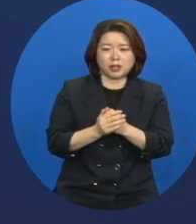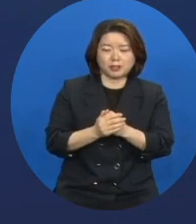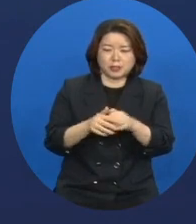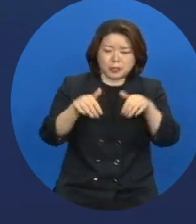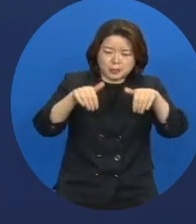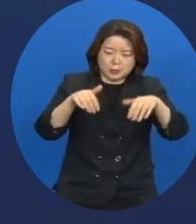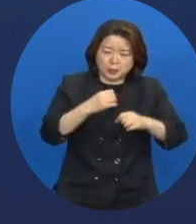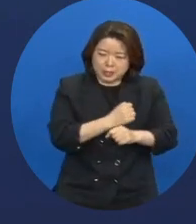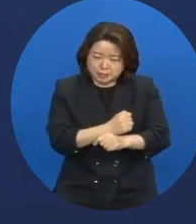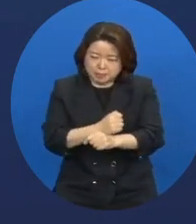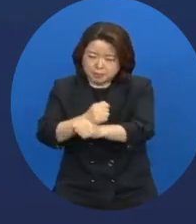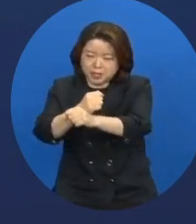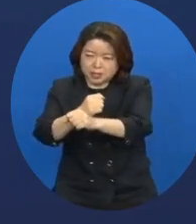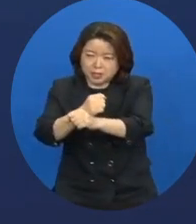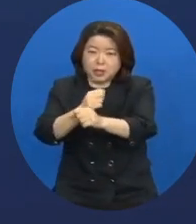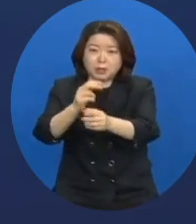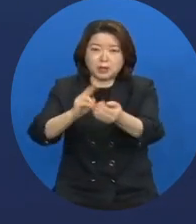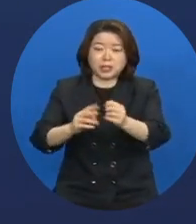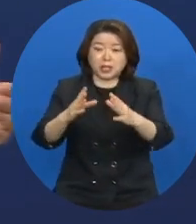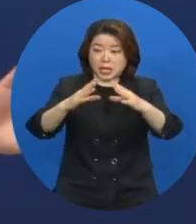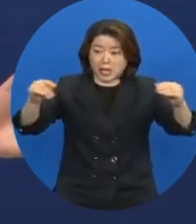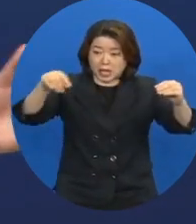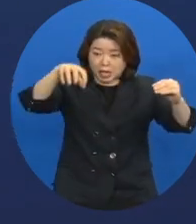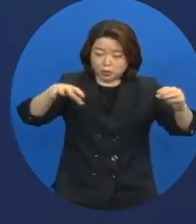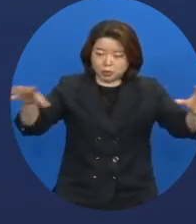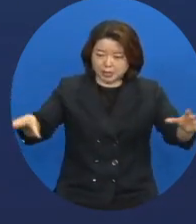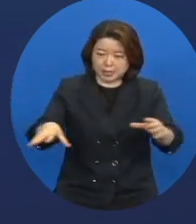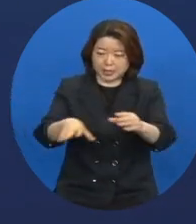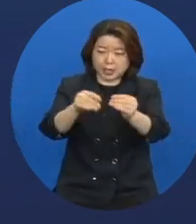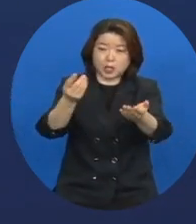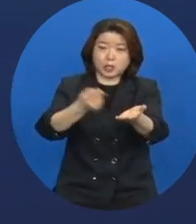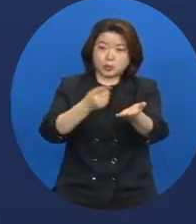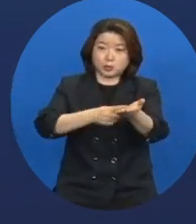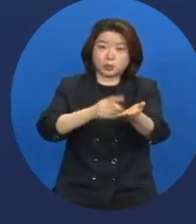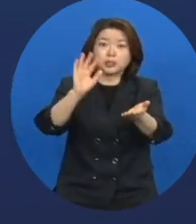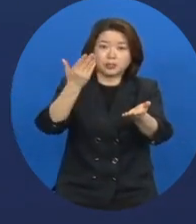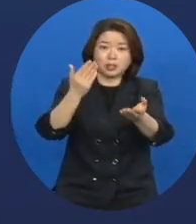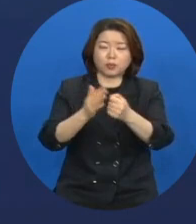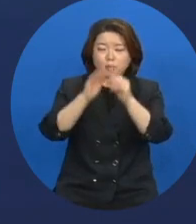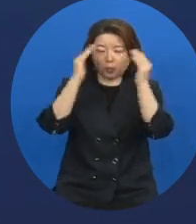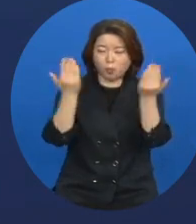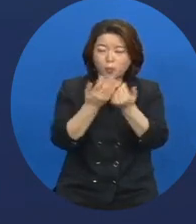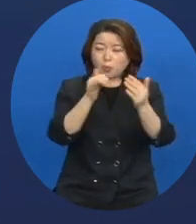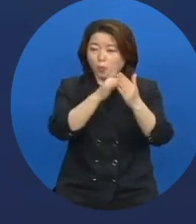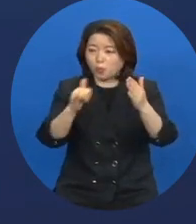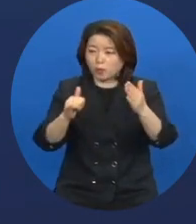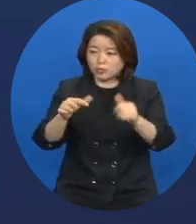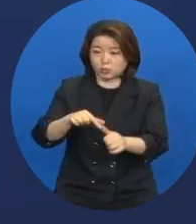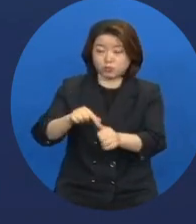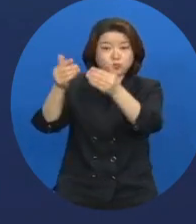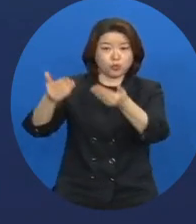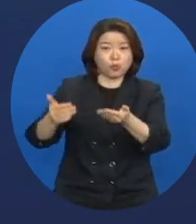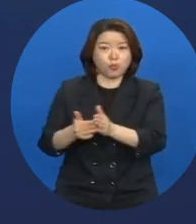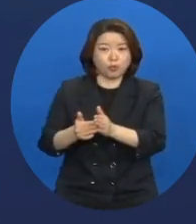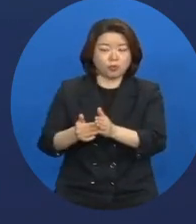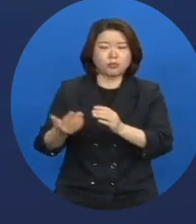팔려갔다가 애굽의 총리까지 되고 온 가족들 다 구원했죠. 그러나 그